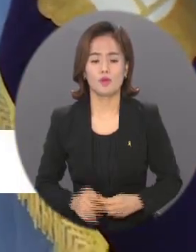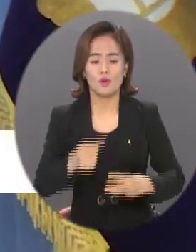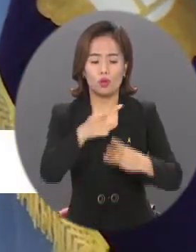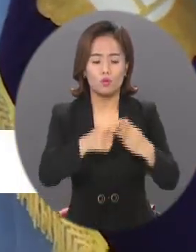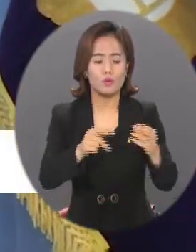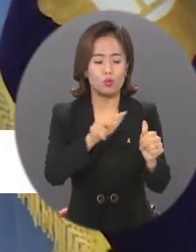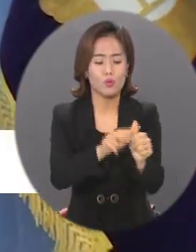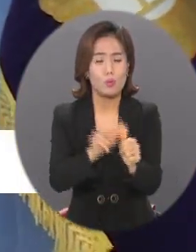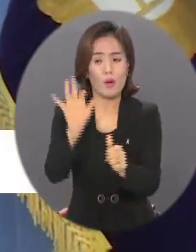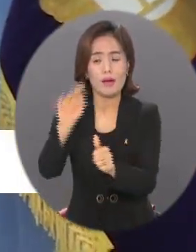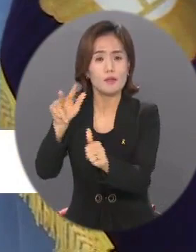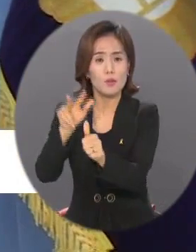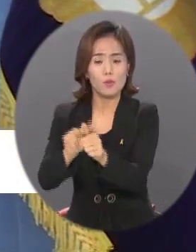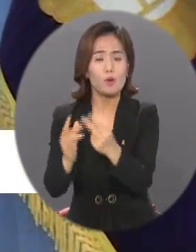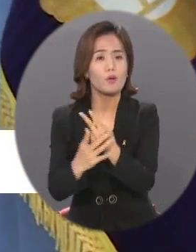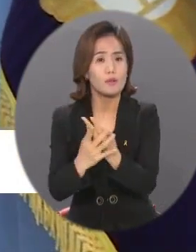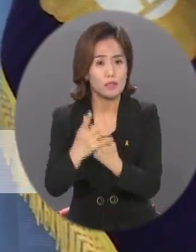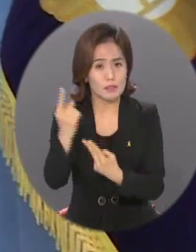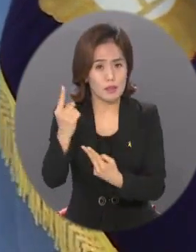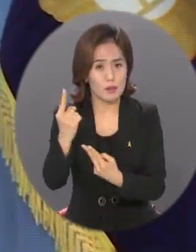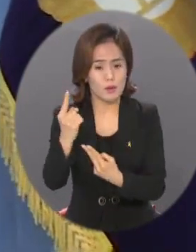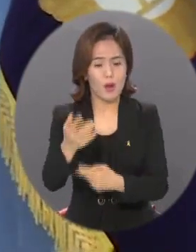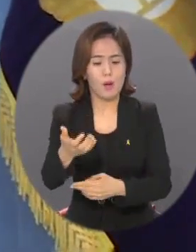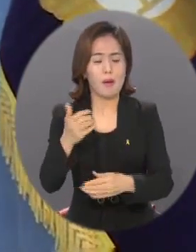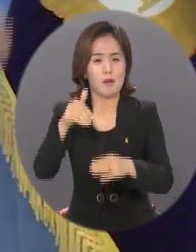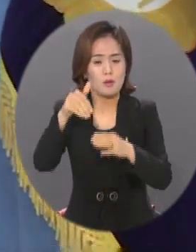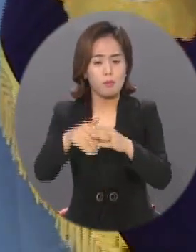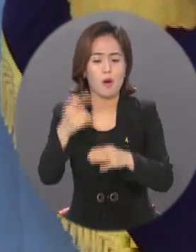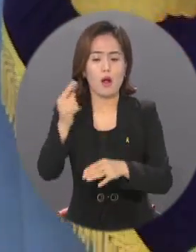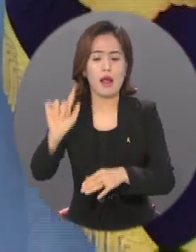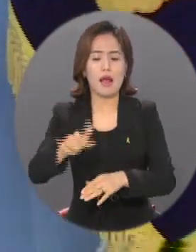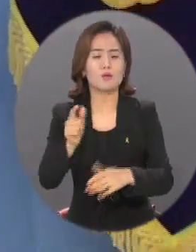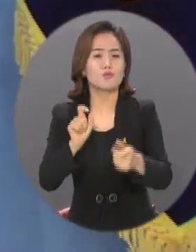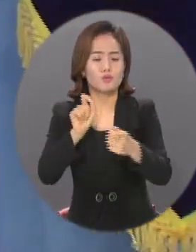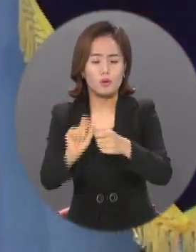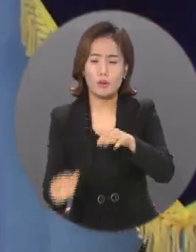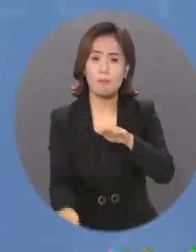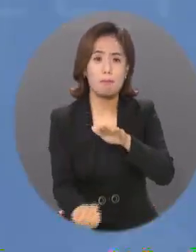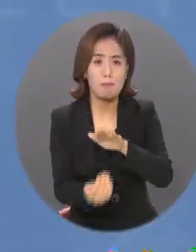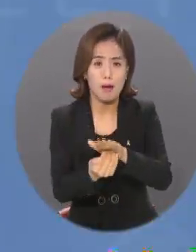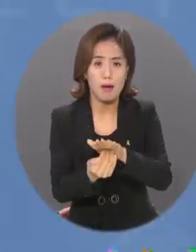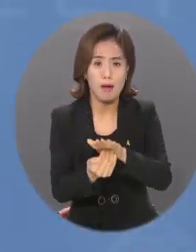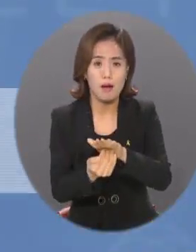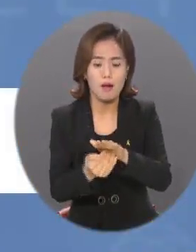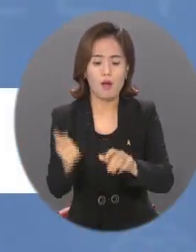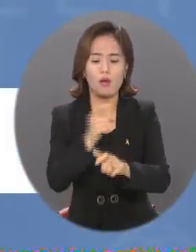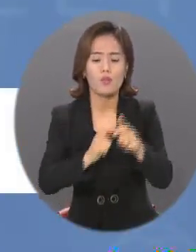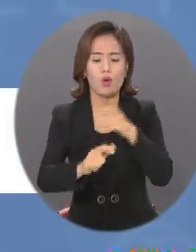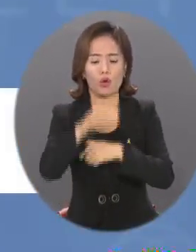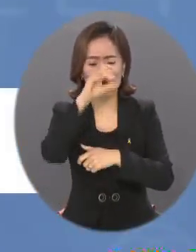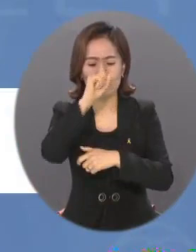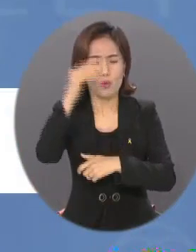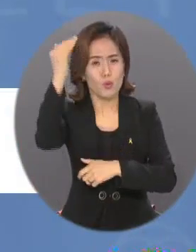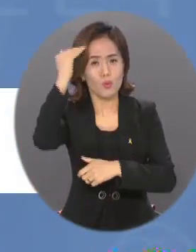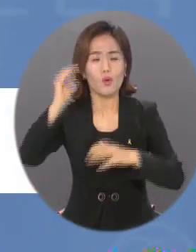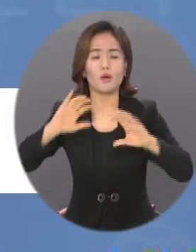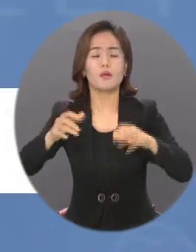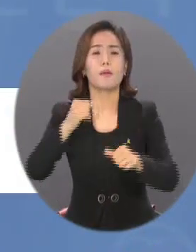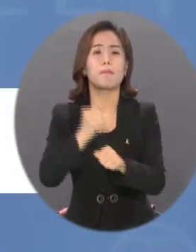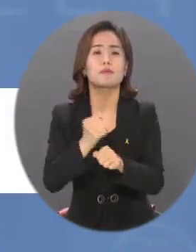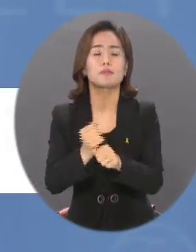윤석열 후보와 안철수 후보의 단일화가 사전투표 하루를 앞두고 성사됐습니다. 더 좋은 대한민국을